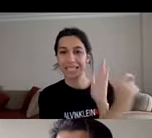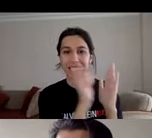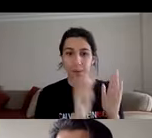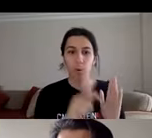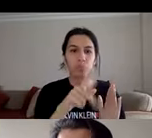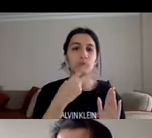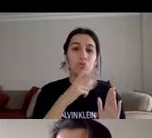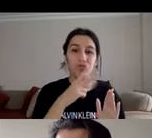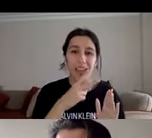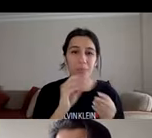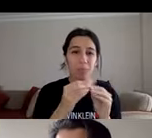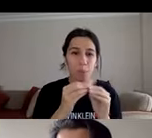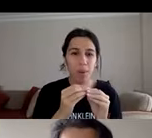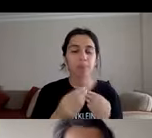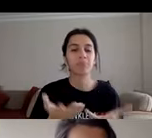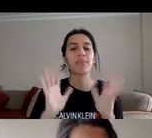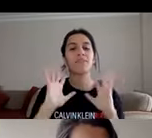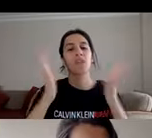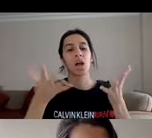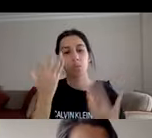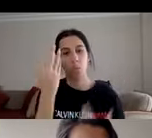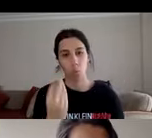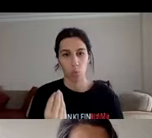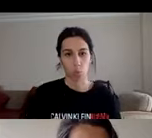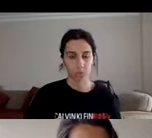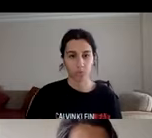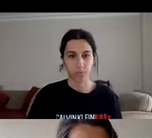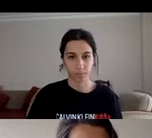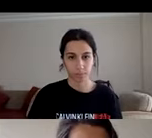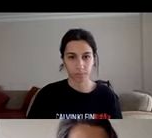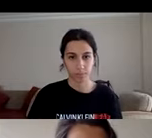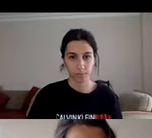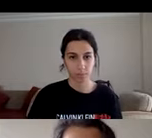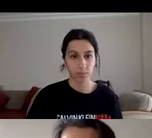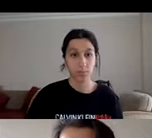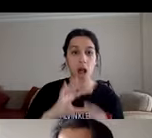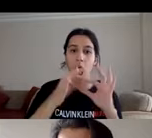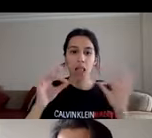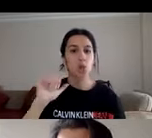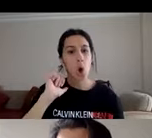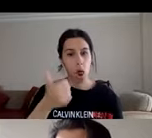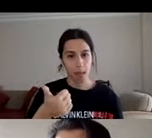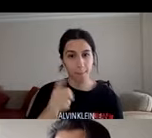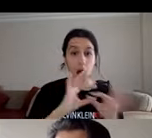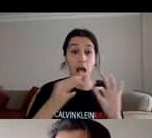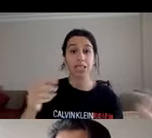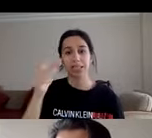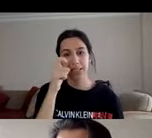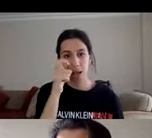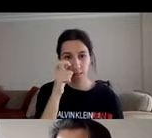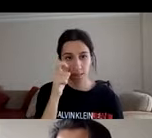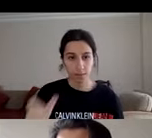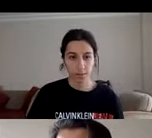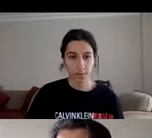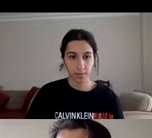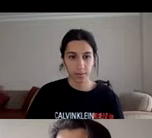problemleri çok daha maalesef yakıcı hal alıyor. Altyazı önemli. Altyazıya dikkat edelim arkadaşlar. Yani